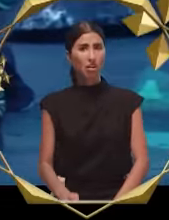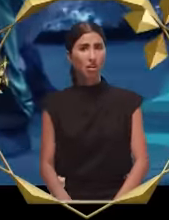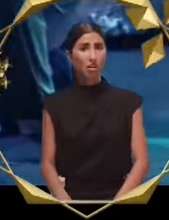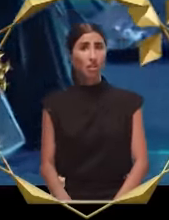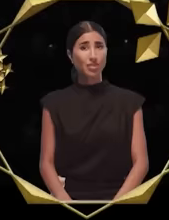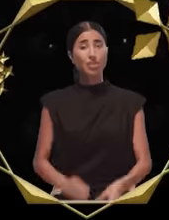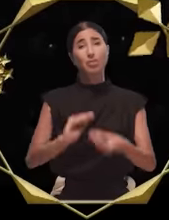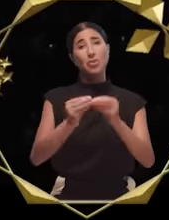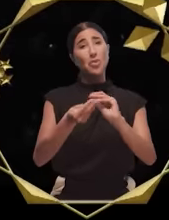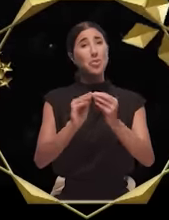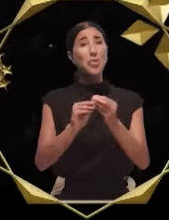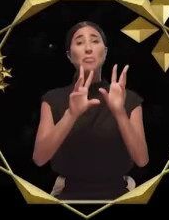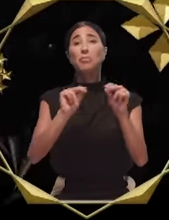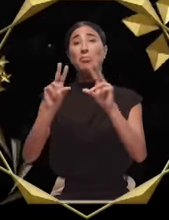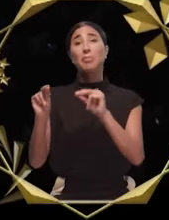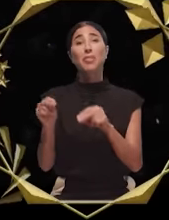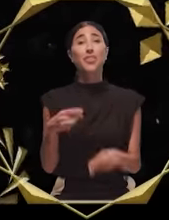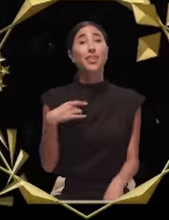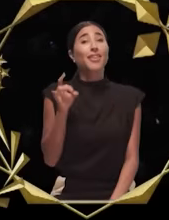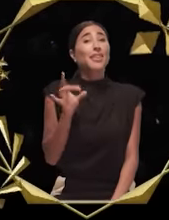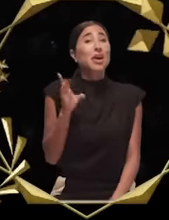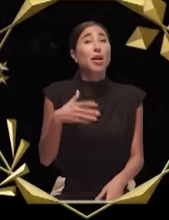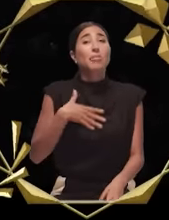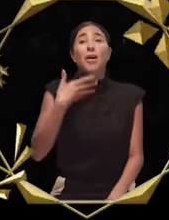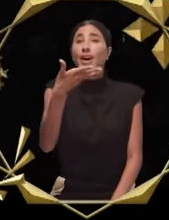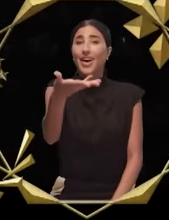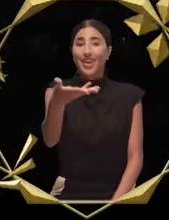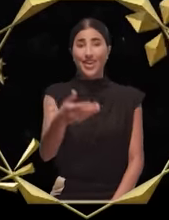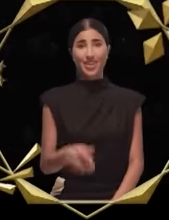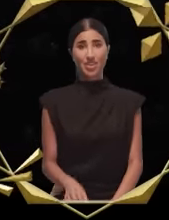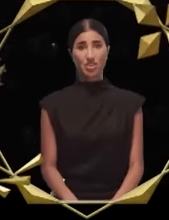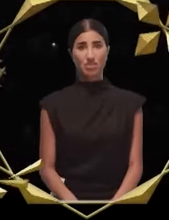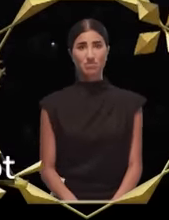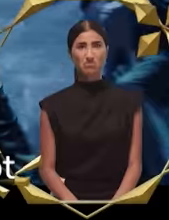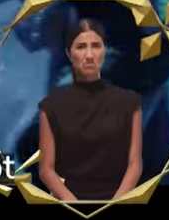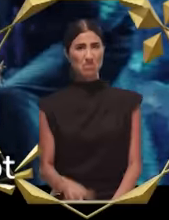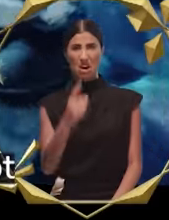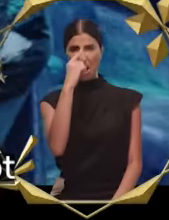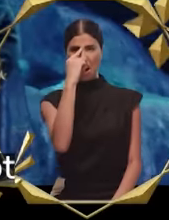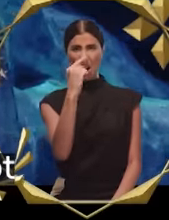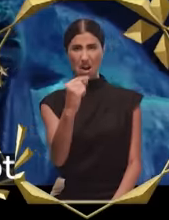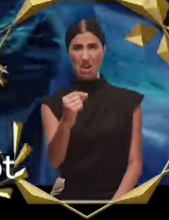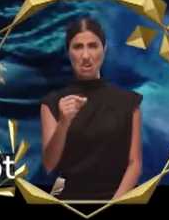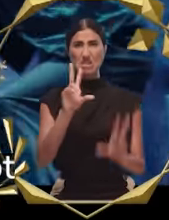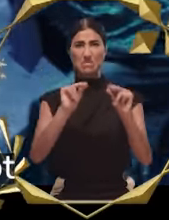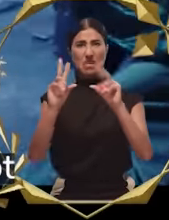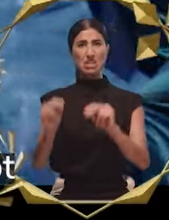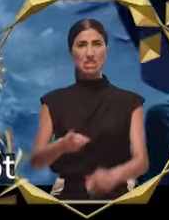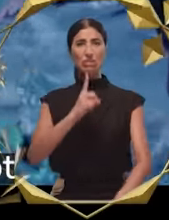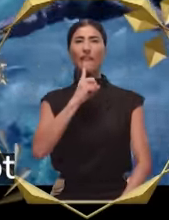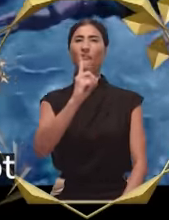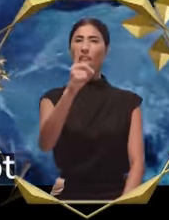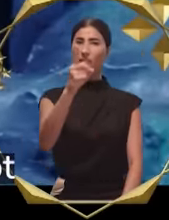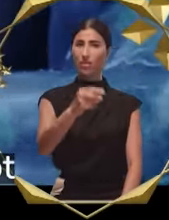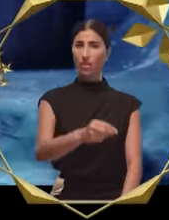الخضراء لونك قلبي ينبض خيرا أنفها مخروط